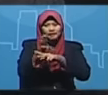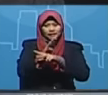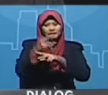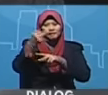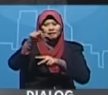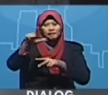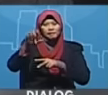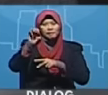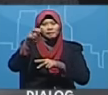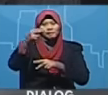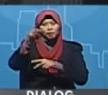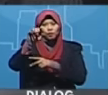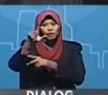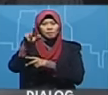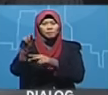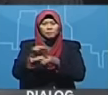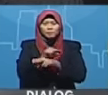Pengguna,